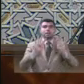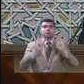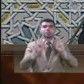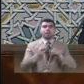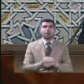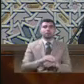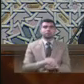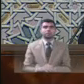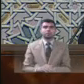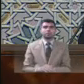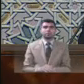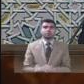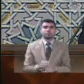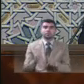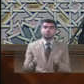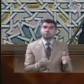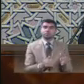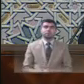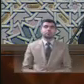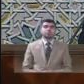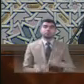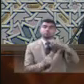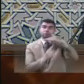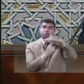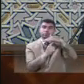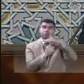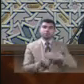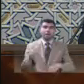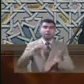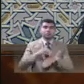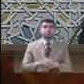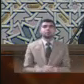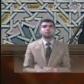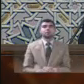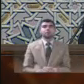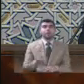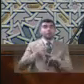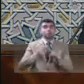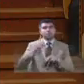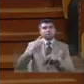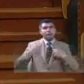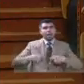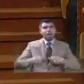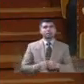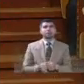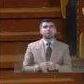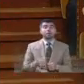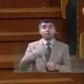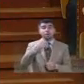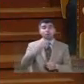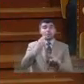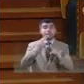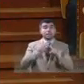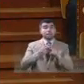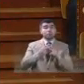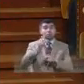أسئلة. تفضل السيد نائب. السيد الرئيس المحترم، بسم الله الرحمن الرحيم. السيد الرئيس، باسمي كنائب برلماني